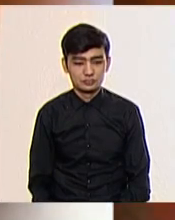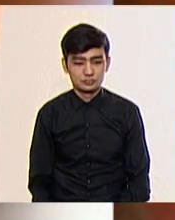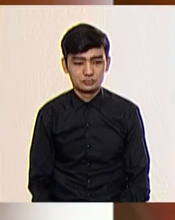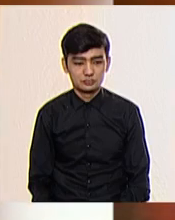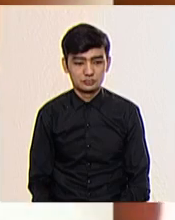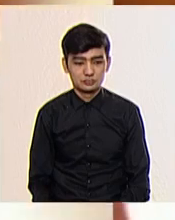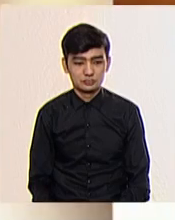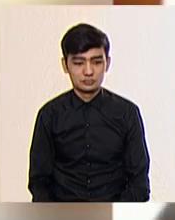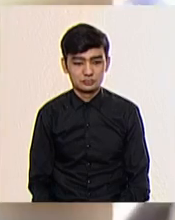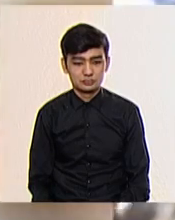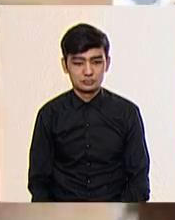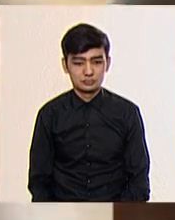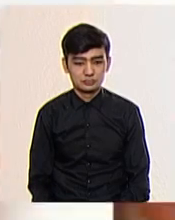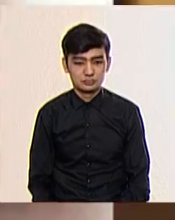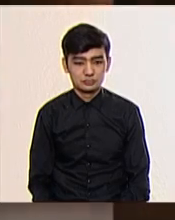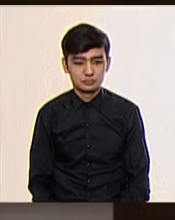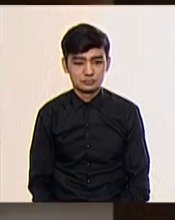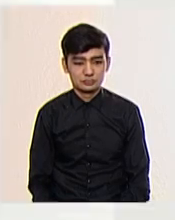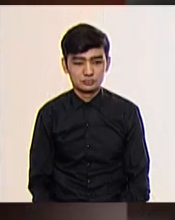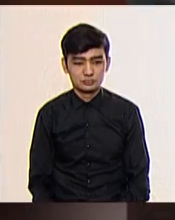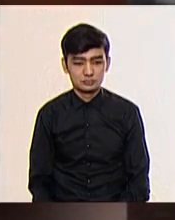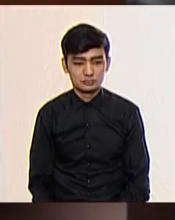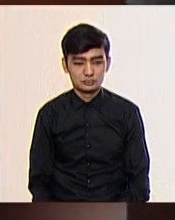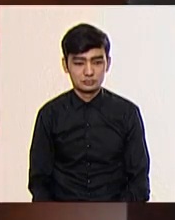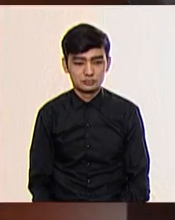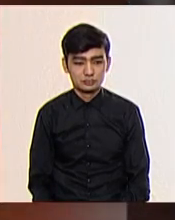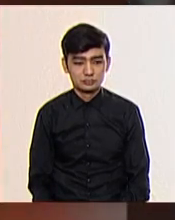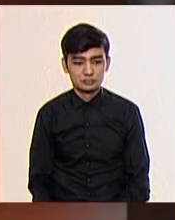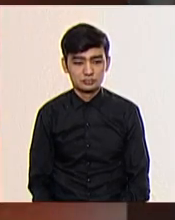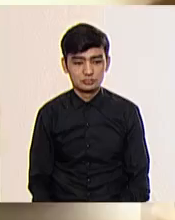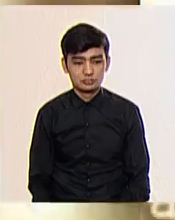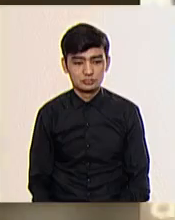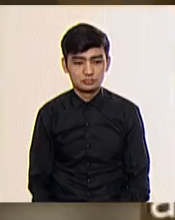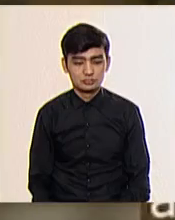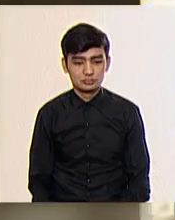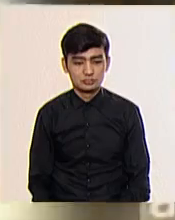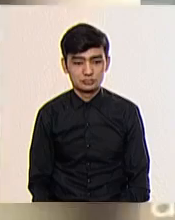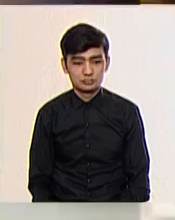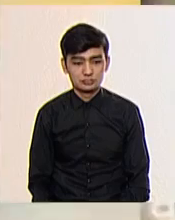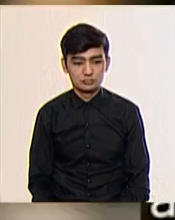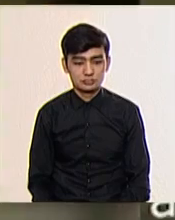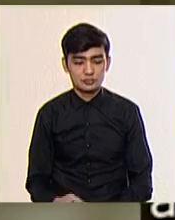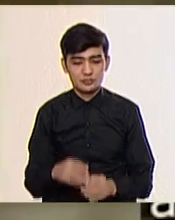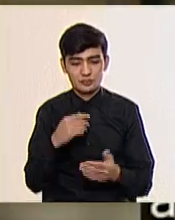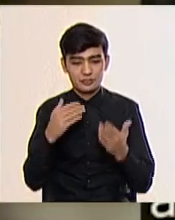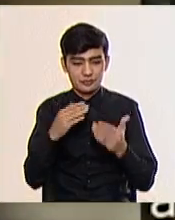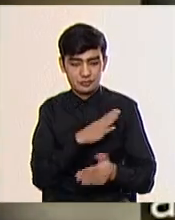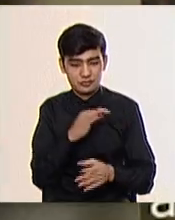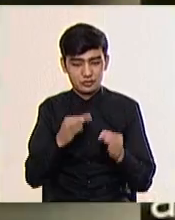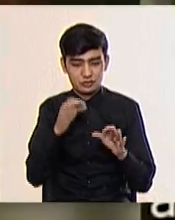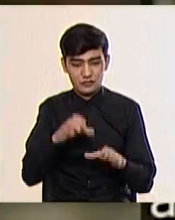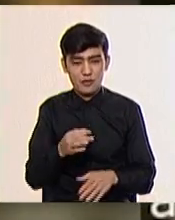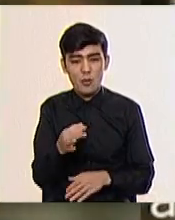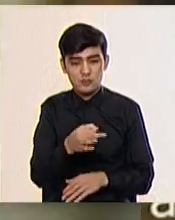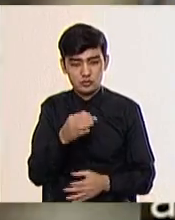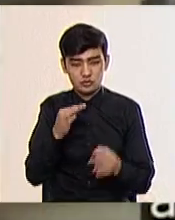Сними маску, я? Сними маску и скажи. Что за привилегия? Вот так поговорил судья областного